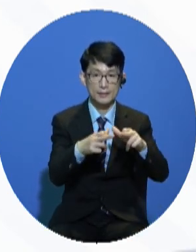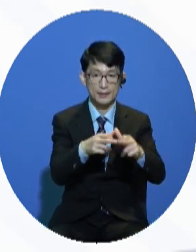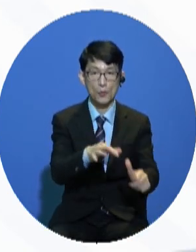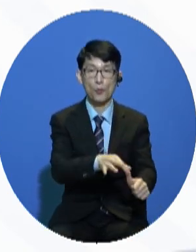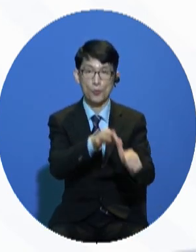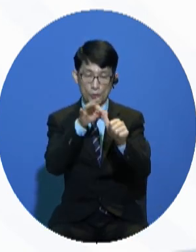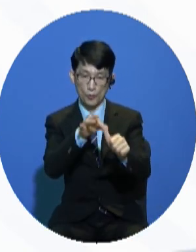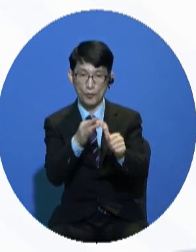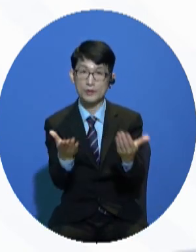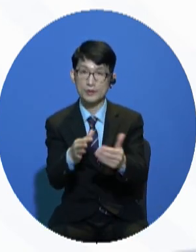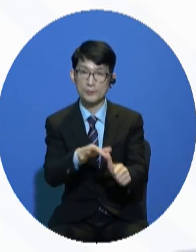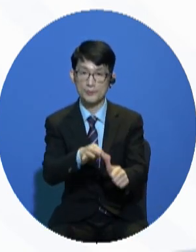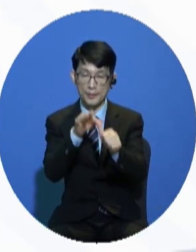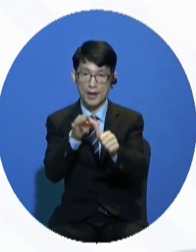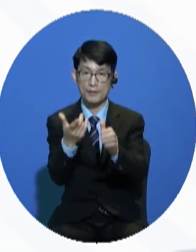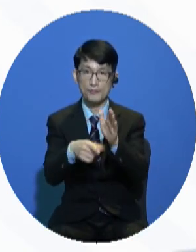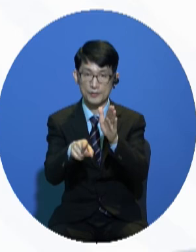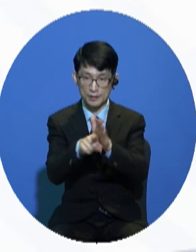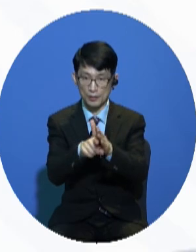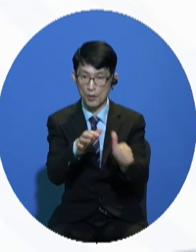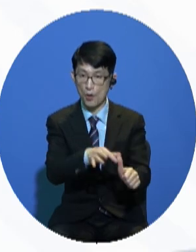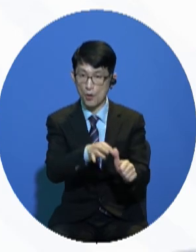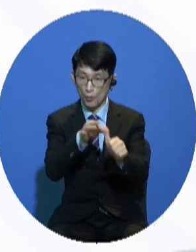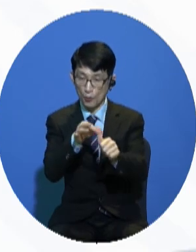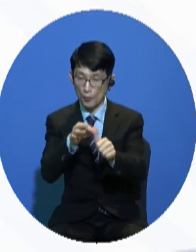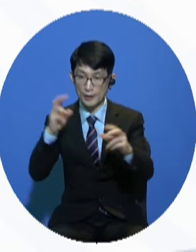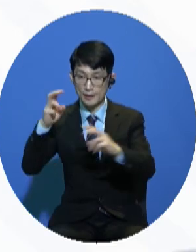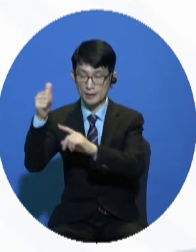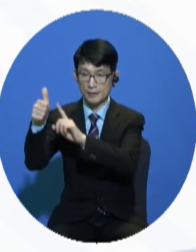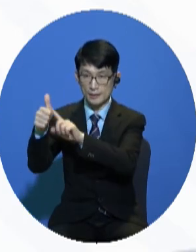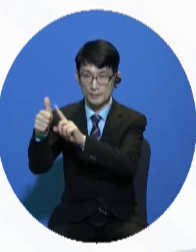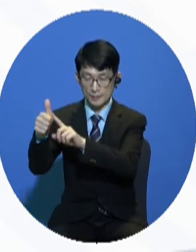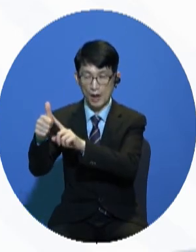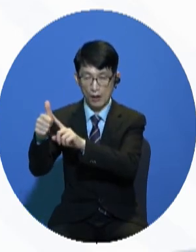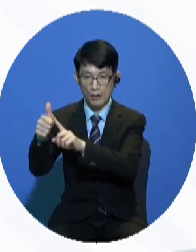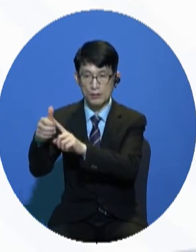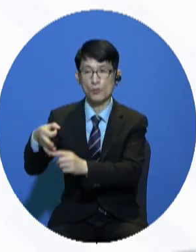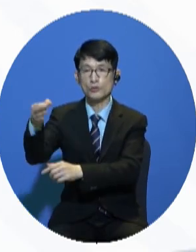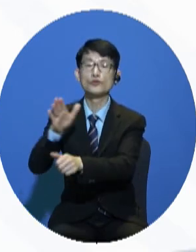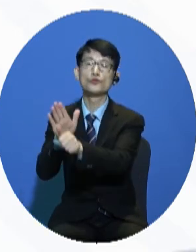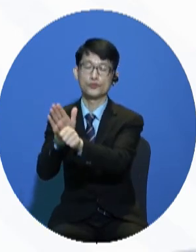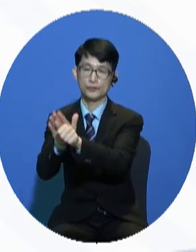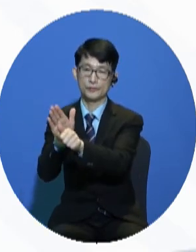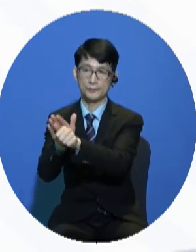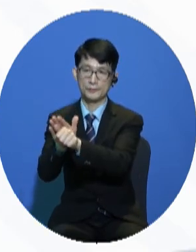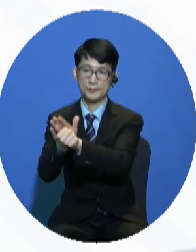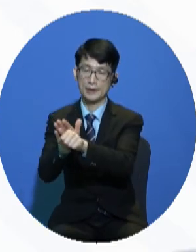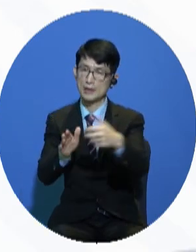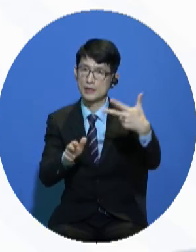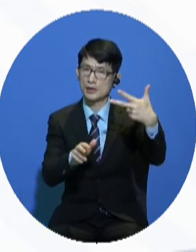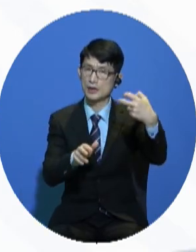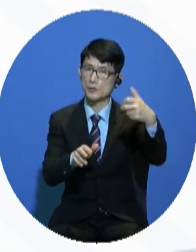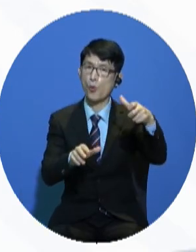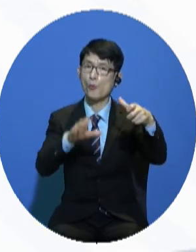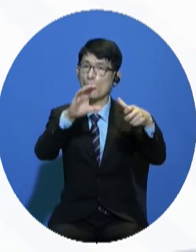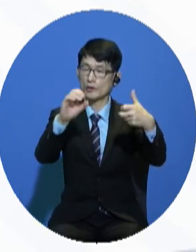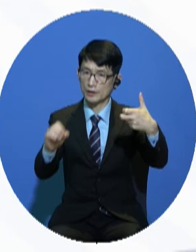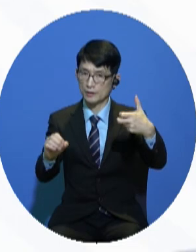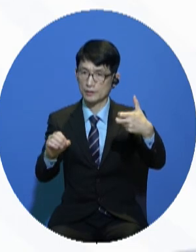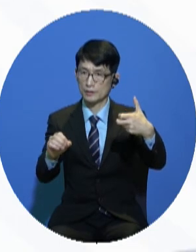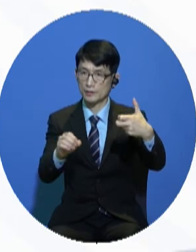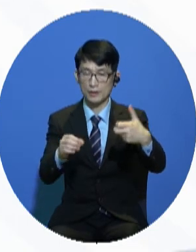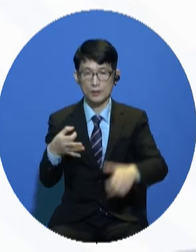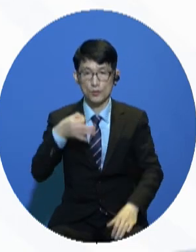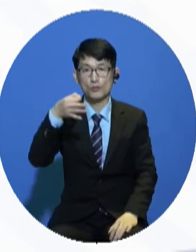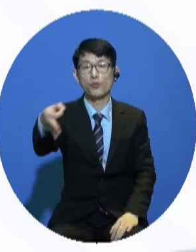확대를 위해서 장애인 채용 고용주에 대한 임금 지원금을 인상하는데 지급 임금의 75%까지 국가가